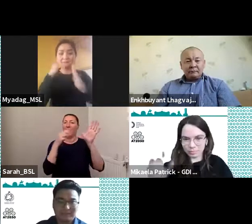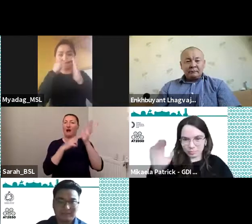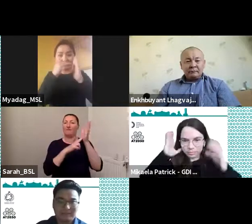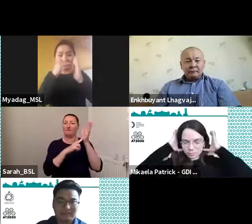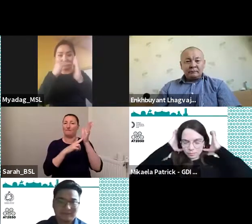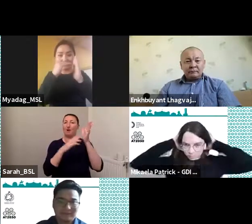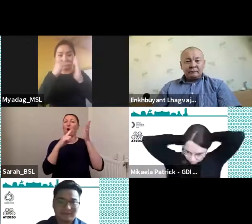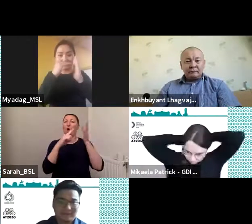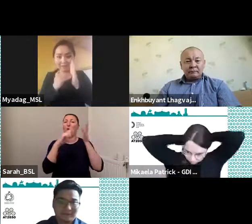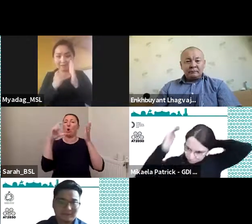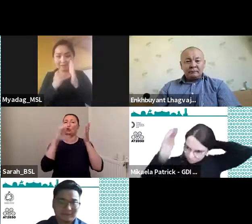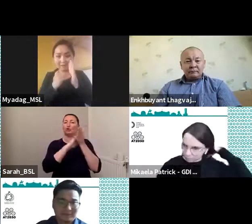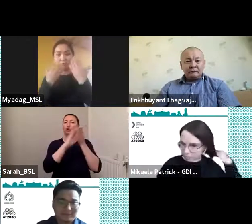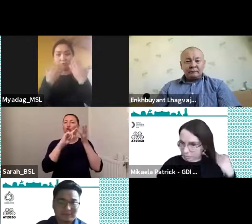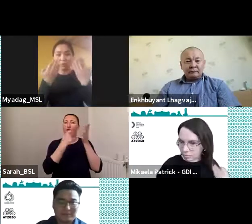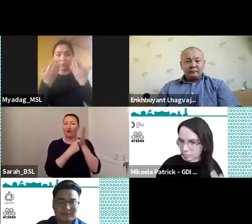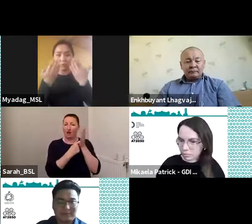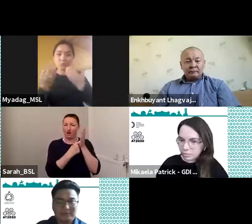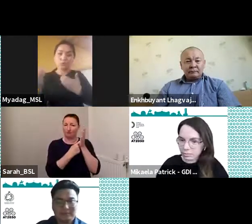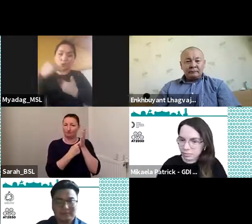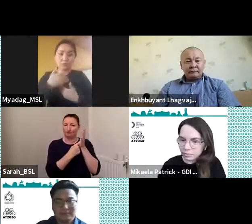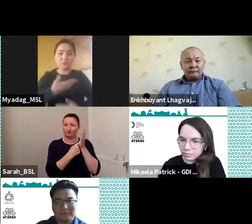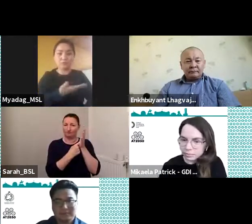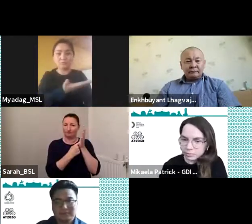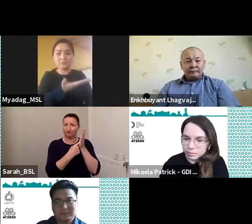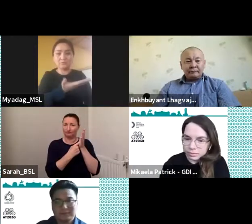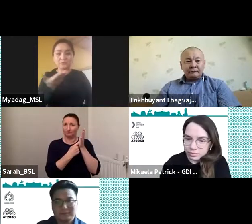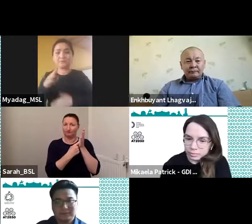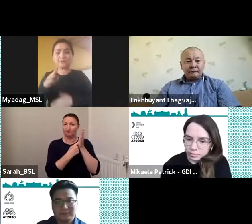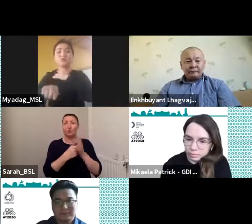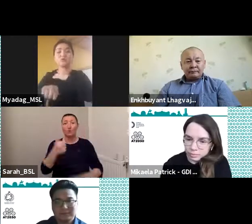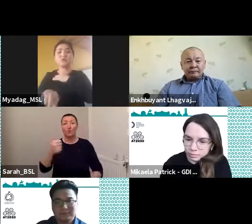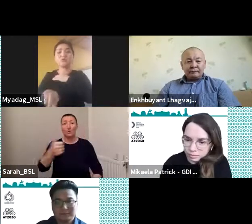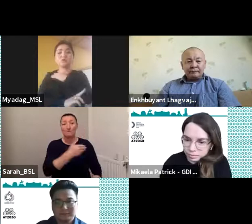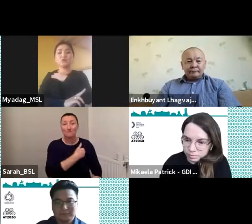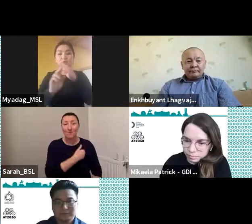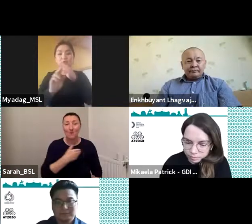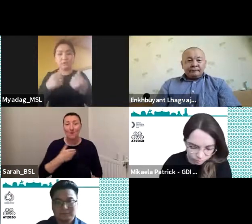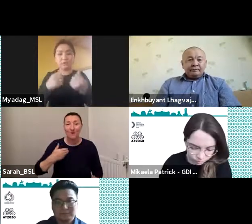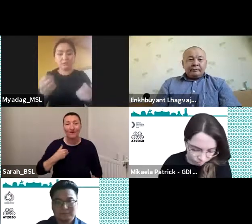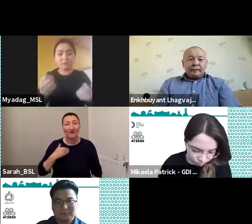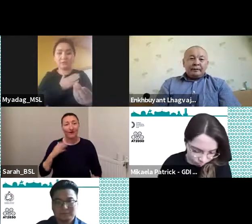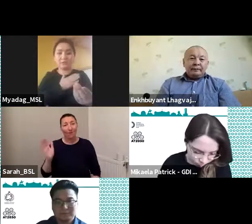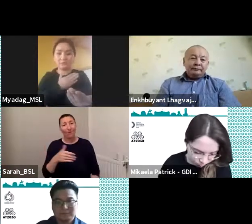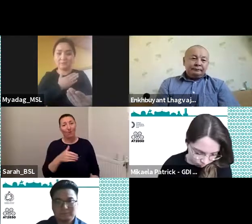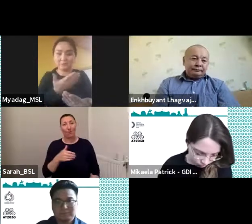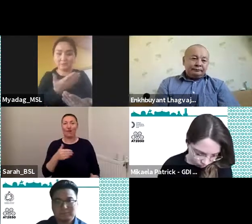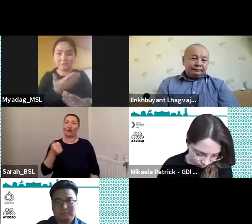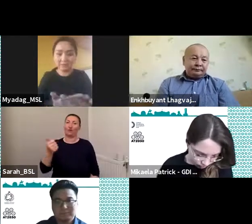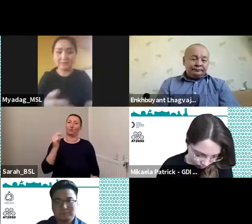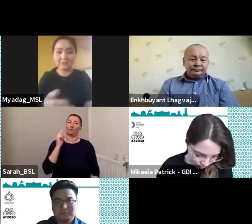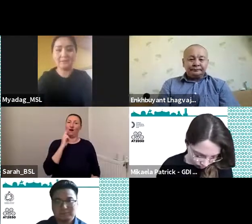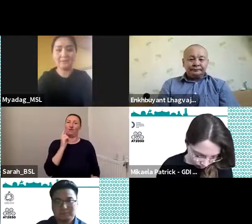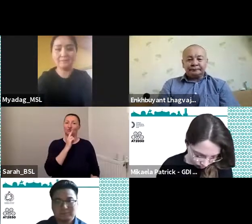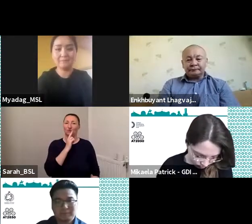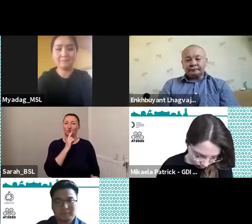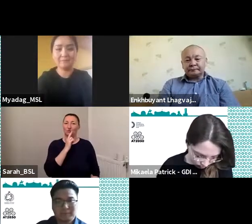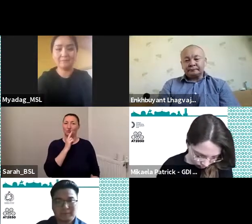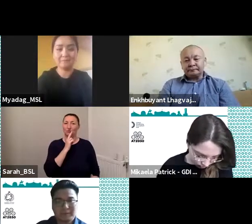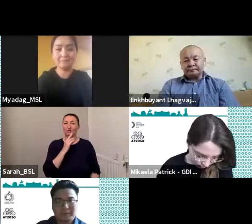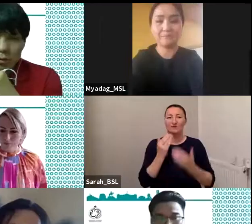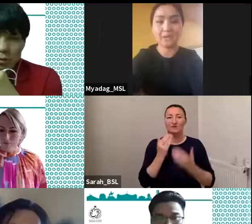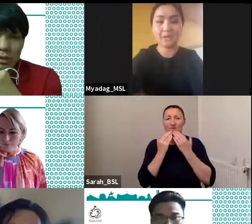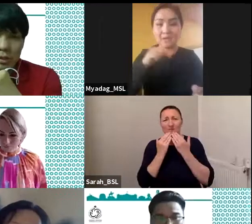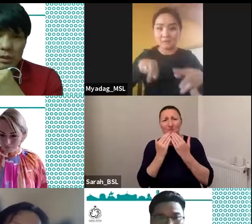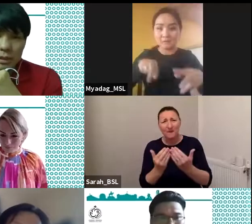та бүхэнд энэ өдрийн мэндийг хүргэе. Тэгээ бас баярлалаа. Тэгээд ерөнхийдөө бол бид нар энэхүү судалгааг нэлээд өргөн хүрээнд